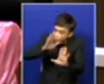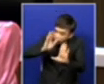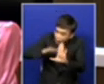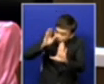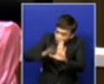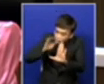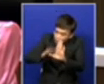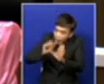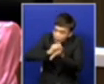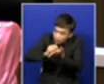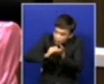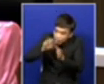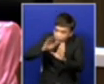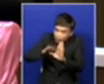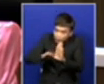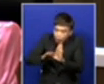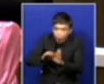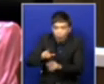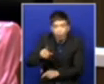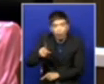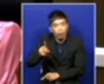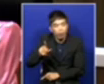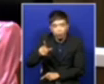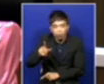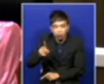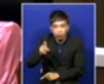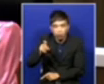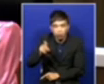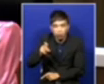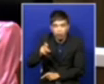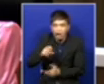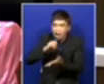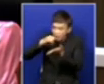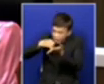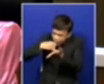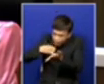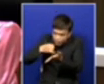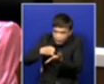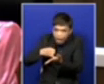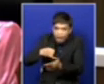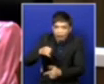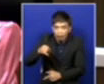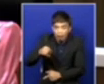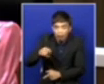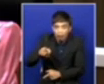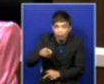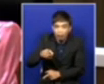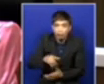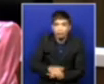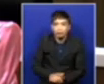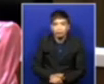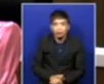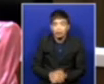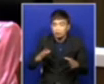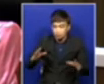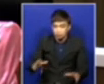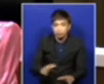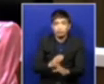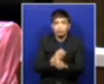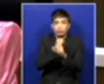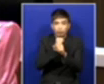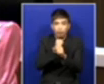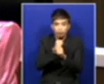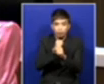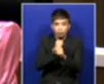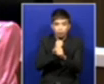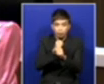จน์ง่ายกว่าที่เป็นลงทะเบียนเกษตรกร AI อะไรอย่างนี้อีกนะท่านประธานครับปรากฏว่าพิสูจน์ง่